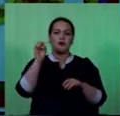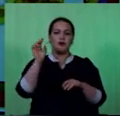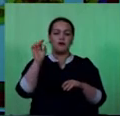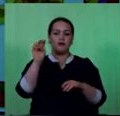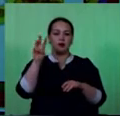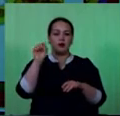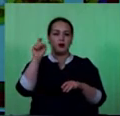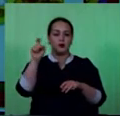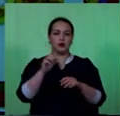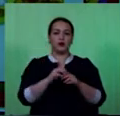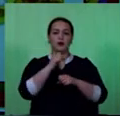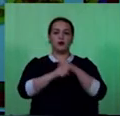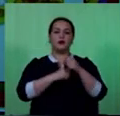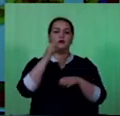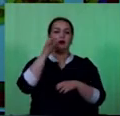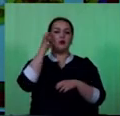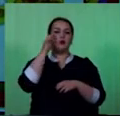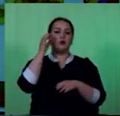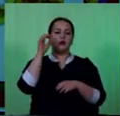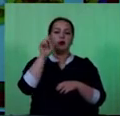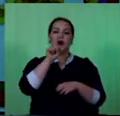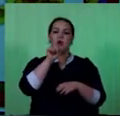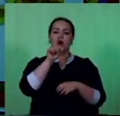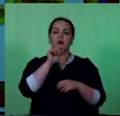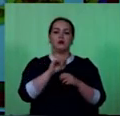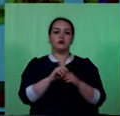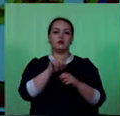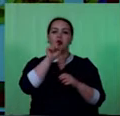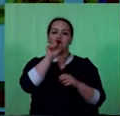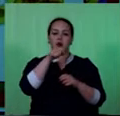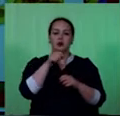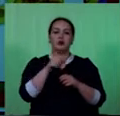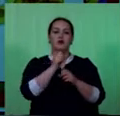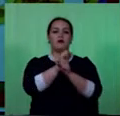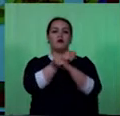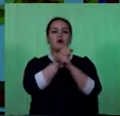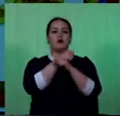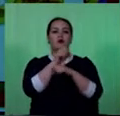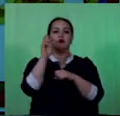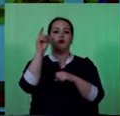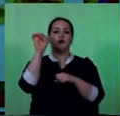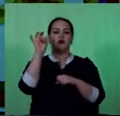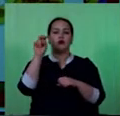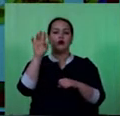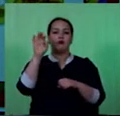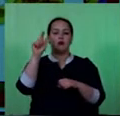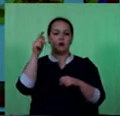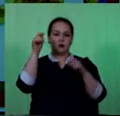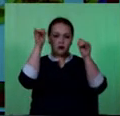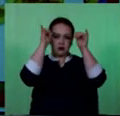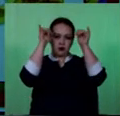леса аист б орел верблюд журавль c корова лошадь